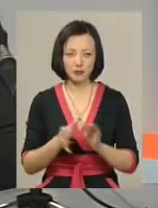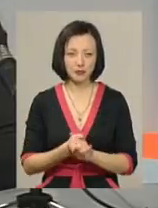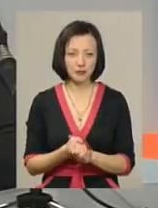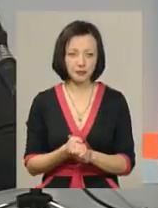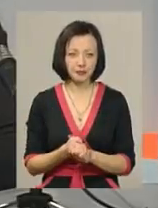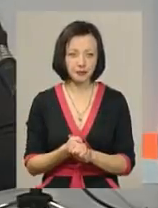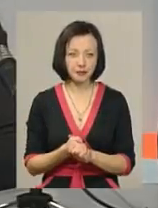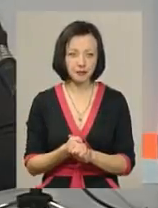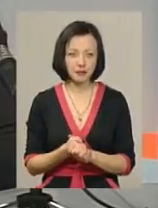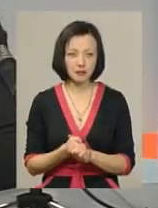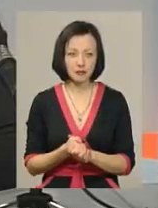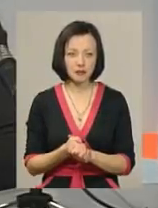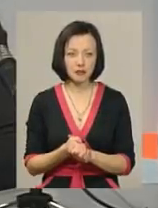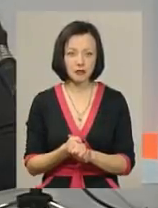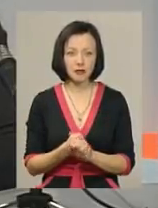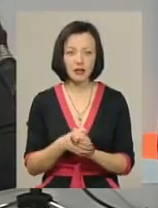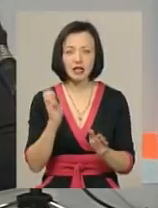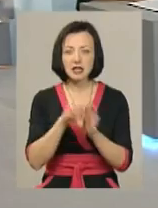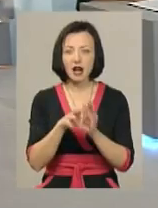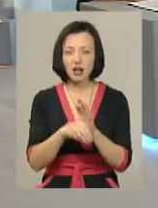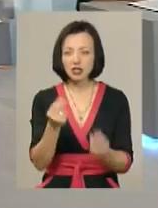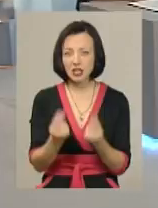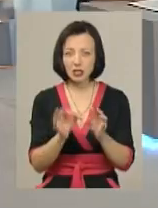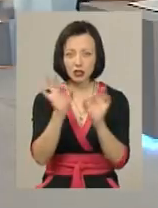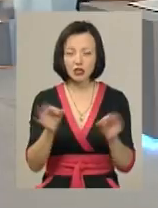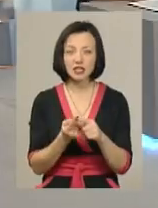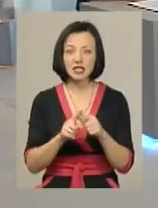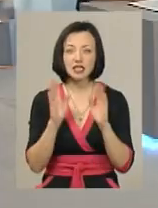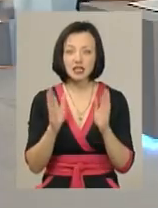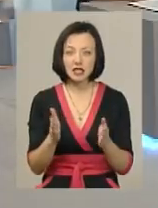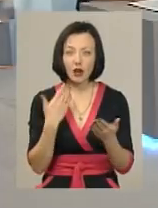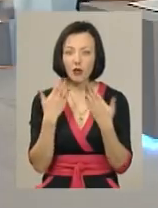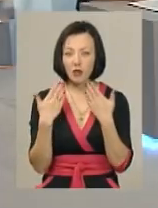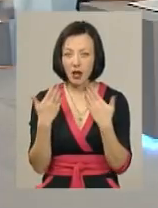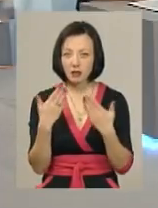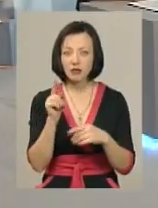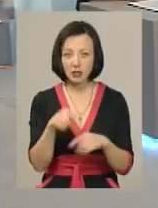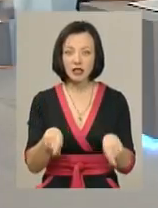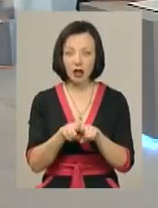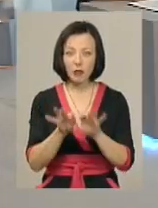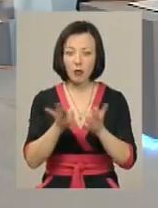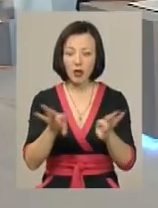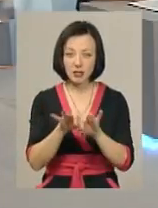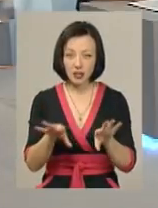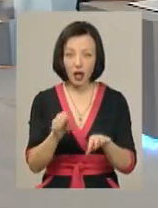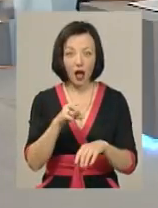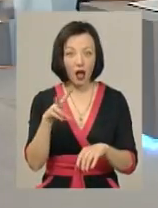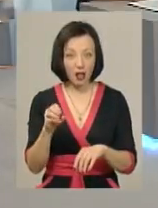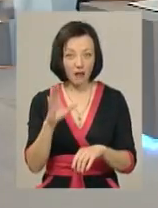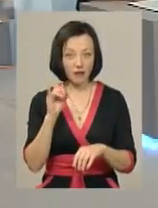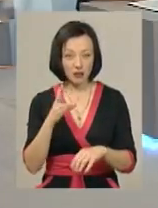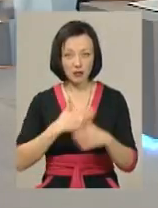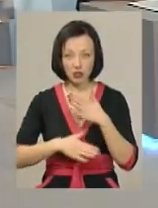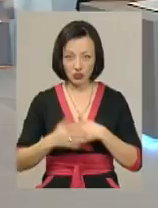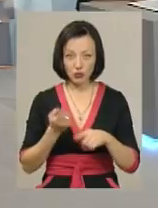ее в е закачаних Ігор і це тільки засіб комунікації і вони йому так і пояснили але він дуже